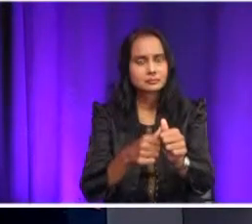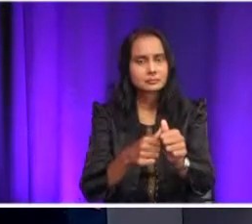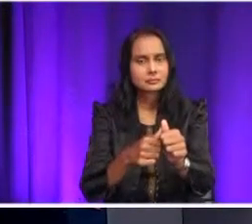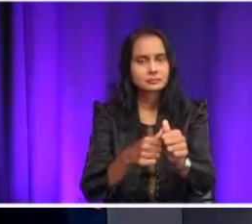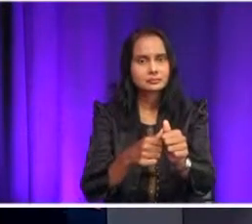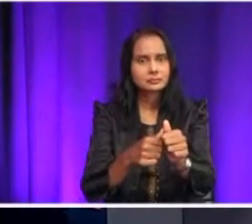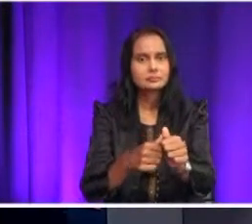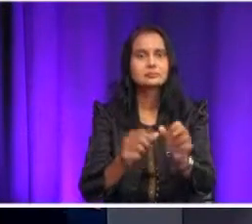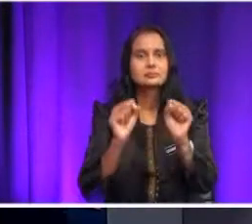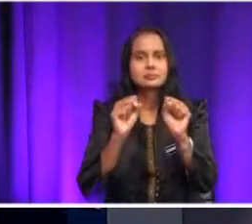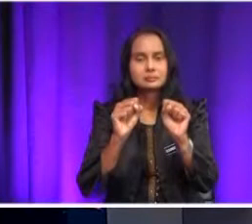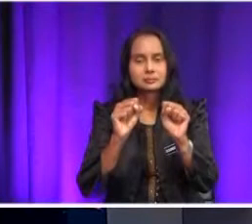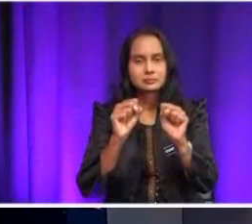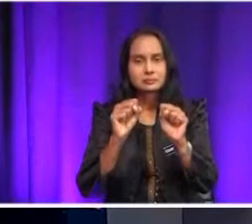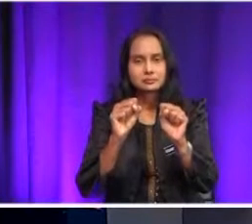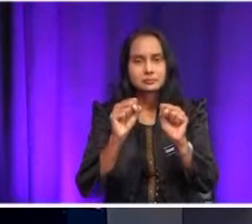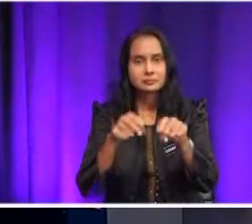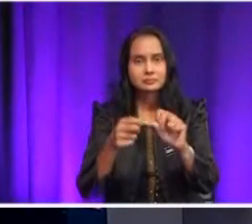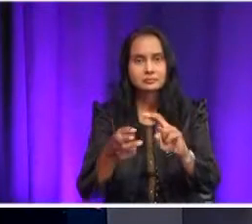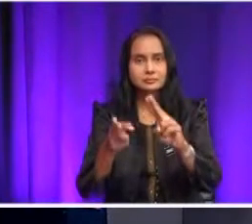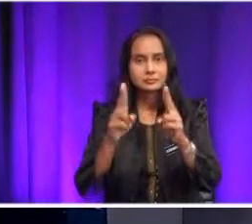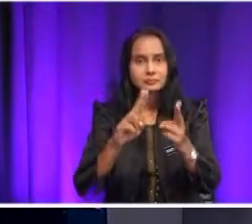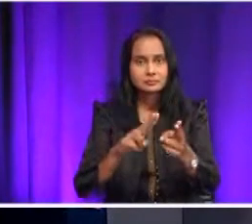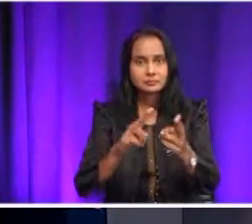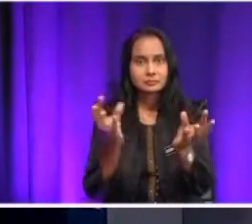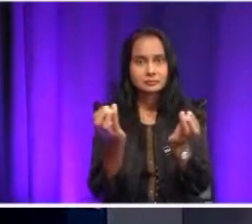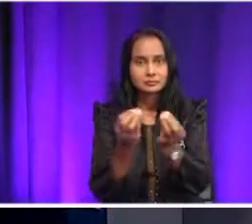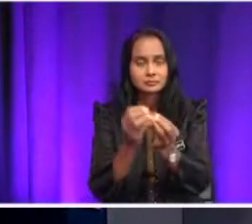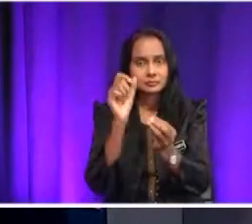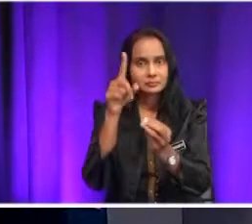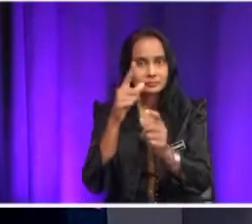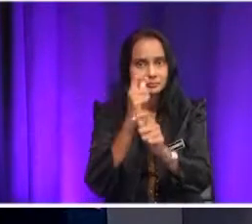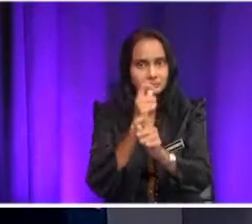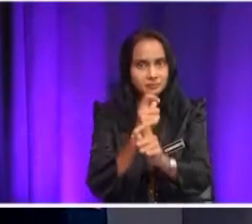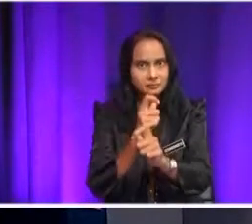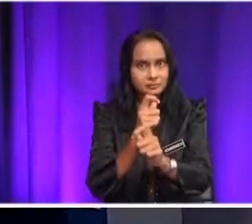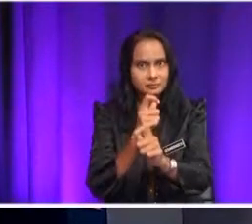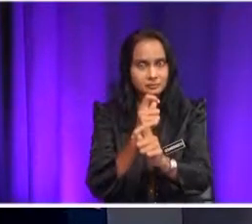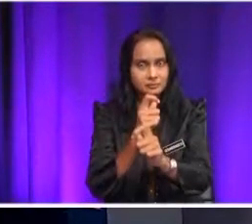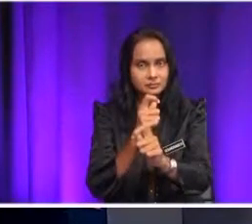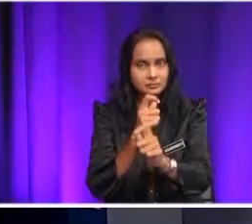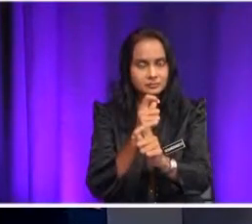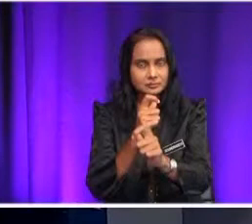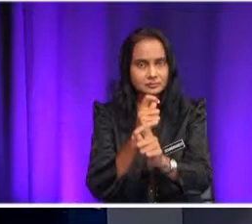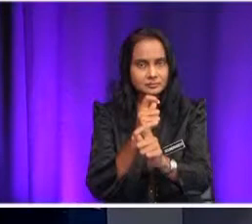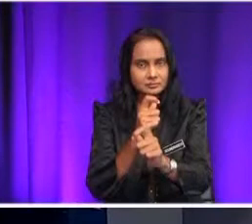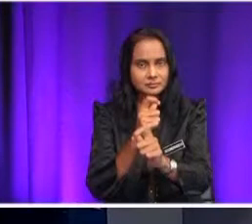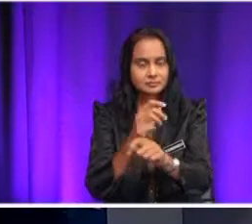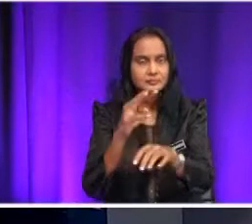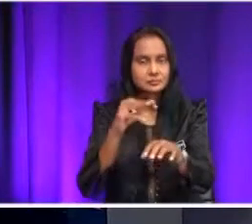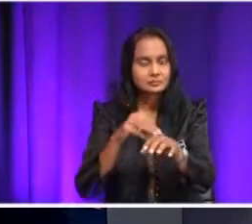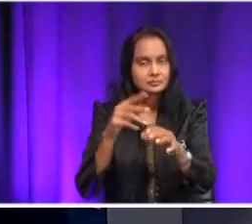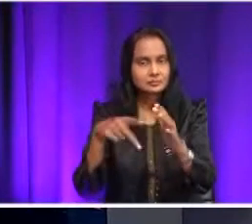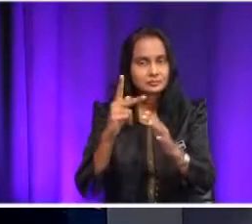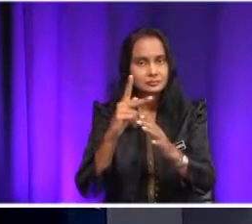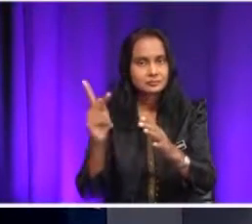mengubah kuantity input tetap dia dari segitu lah jadi yang ke masa pengeluaran